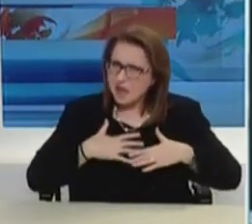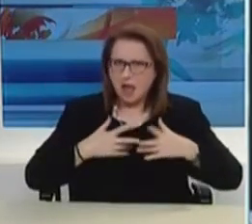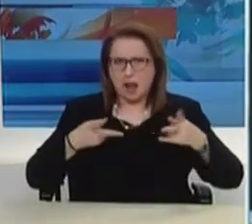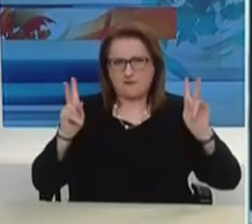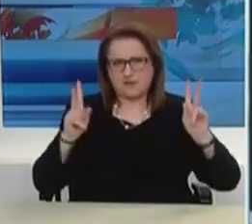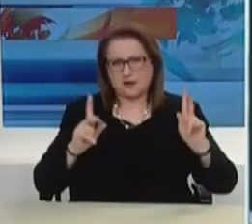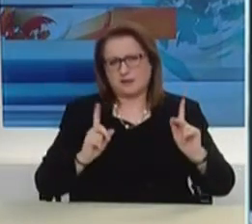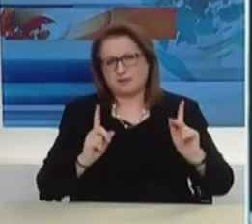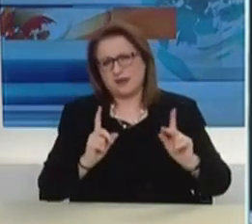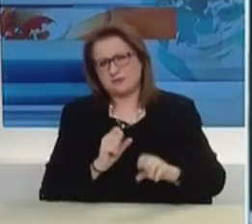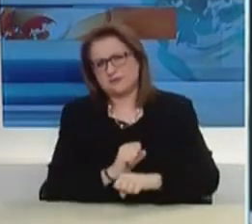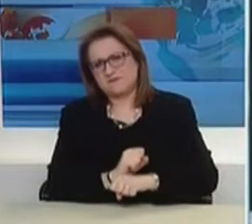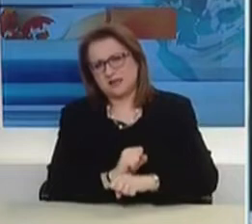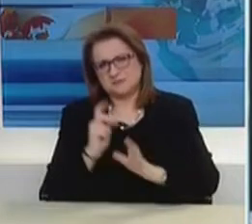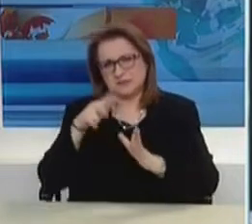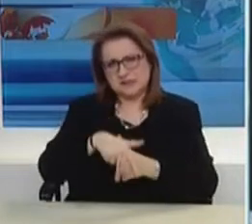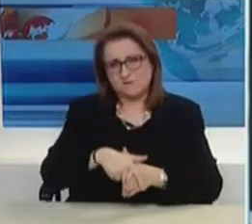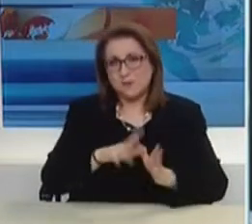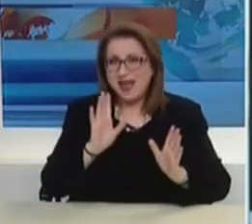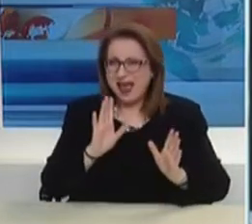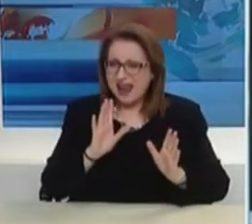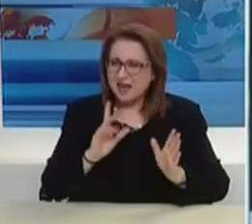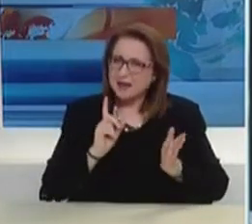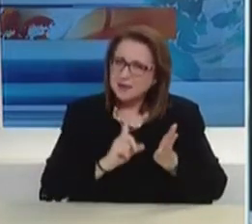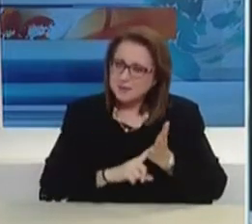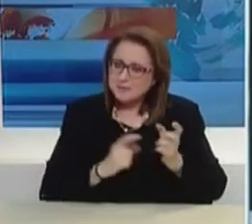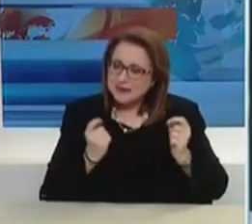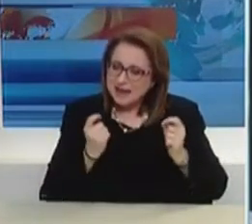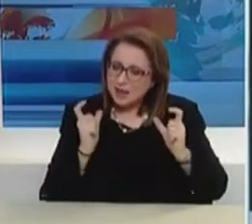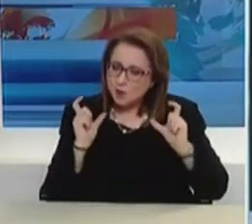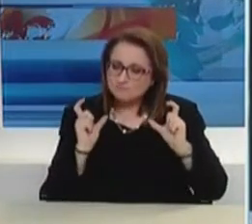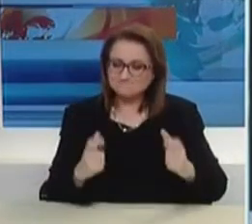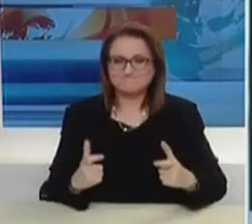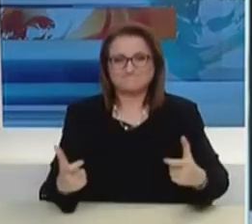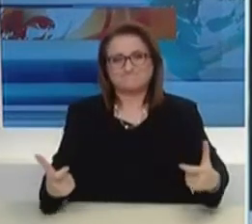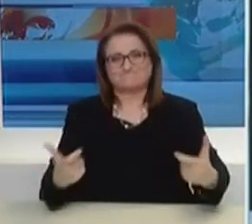έχουμε μελλοντικά μία πλήρη ελευθερία όπως την αντιλαμβάνει το καθένας χωριστά.